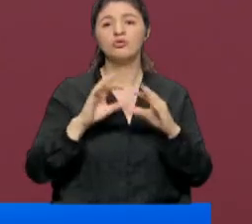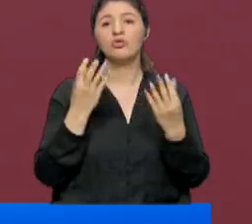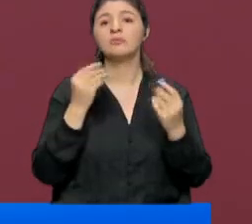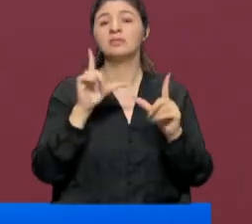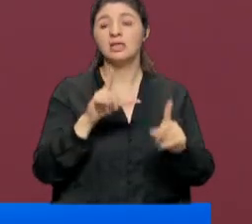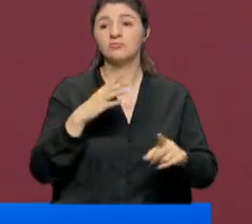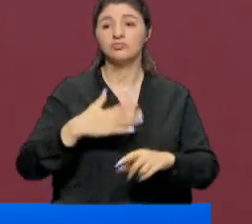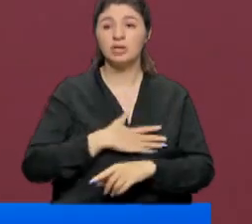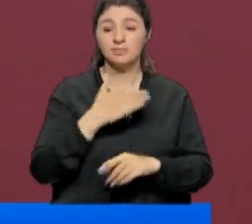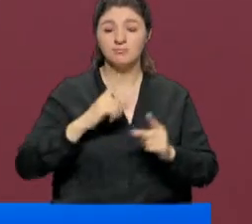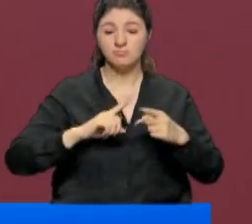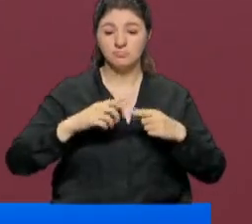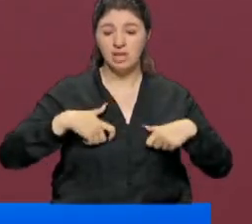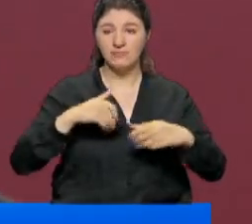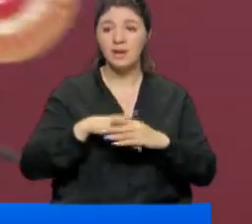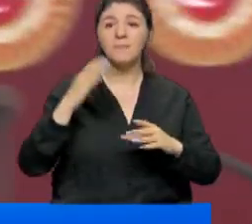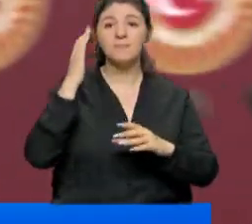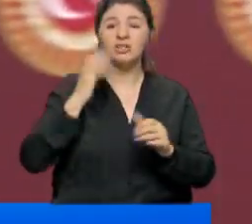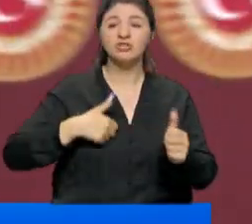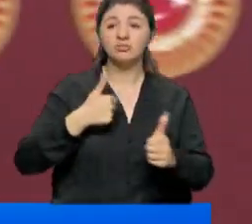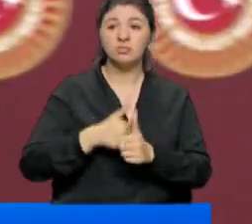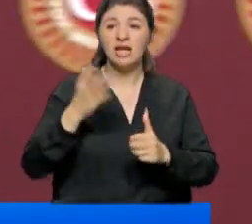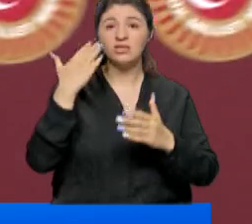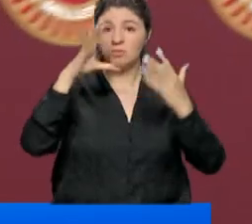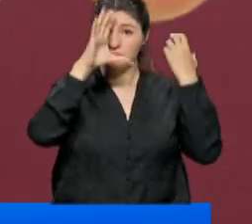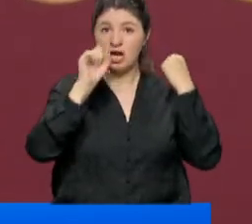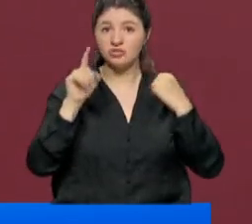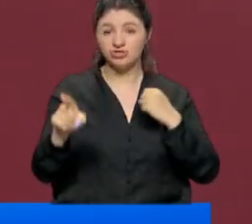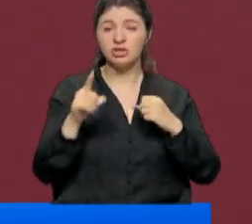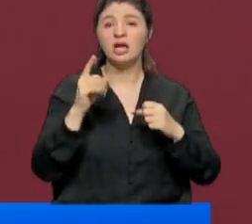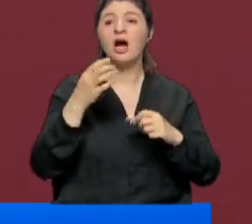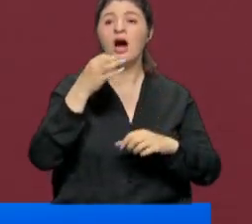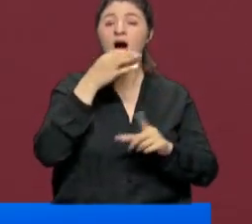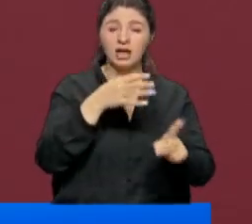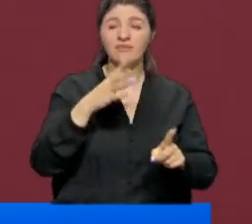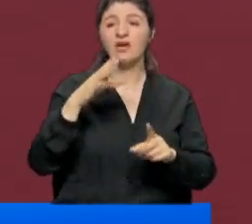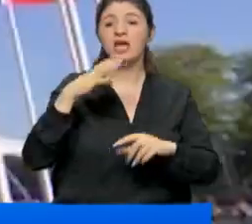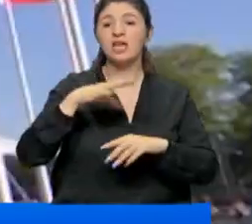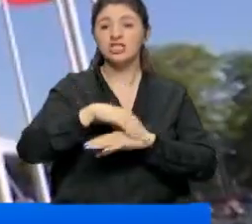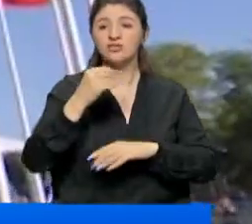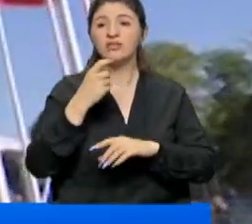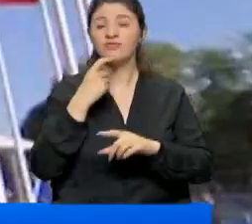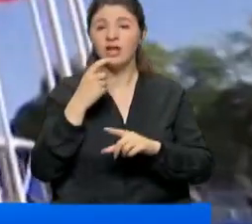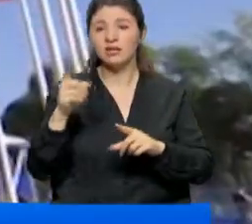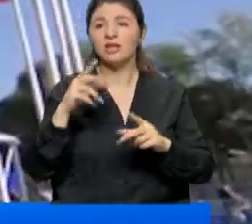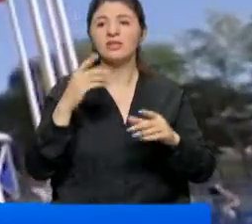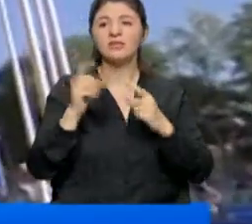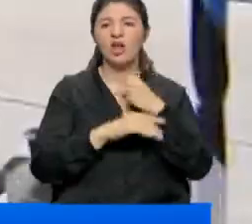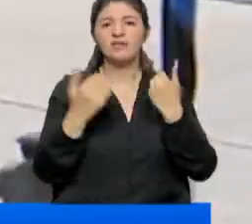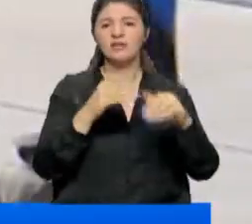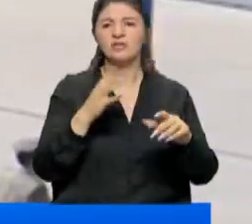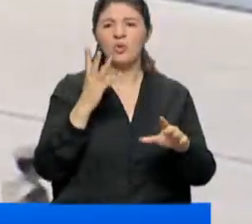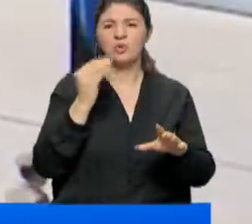çözülmelidir CHP Milletvekili Kılıçdaroğlu'nun başdanışmanı eski Büyükelçisi Ünal çeviköz Ankara'nın İsveç ve Finlandiya nin terör desteğinden duyduğu